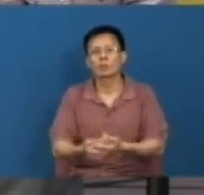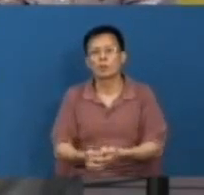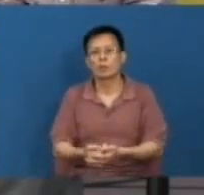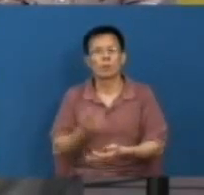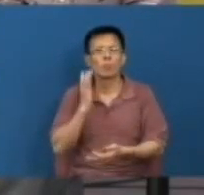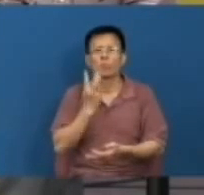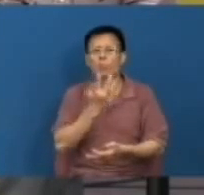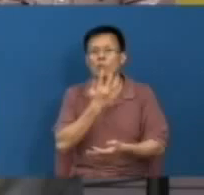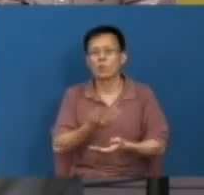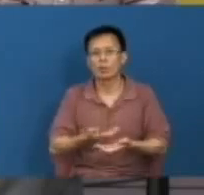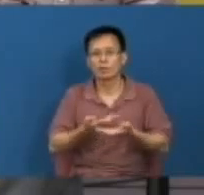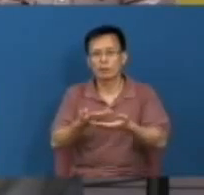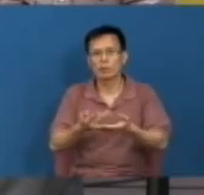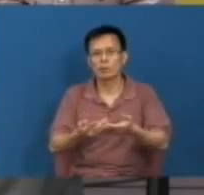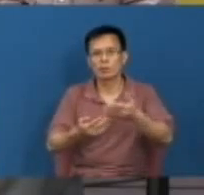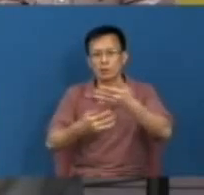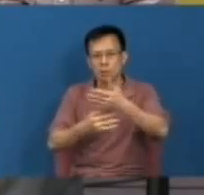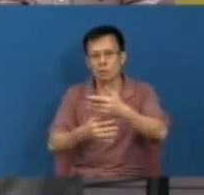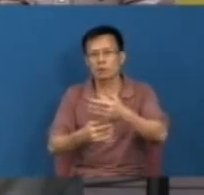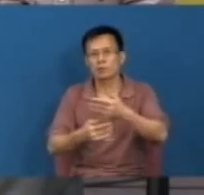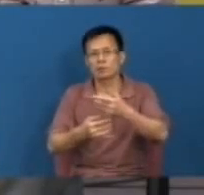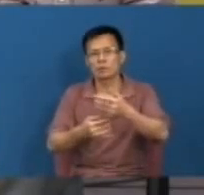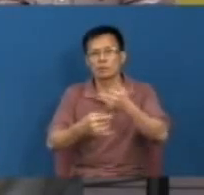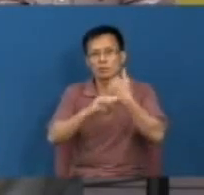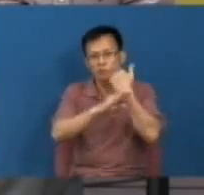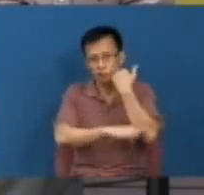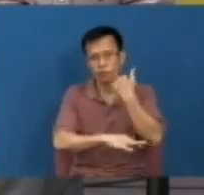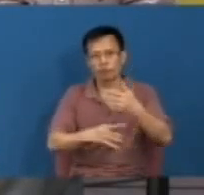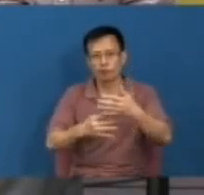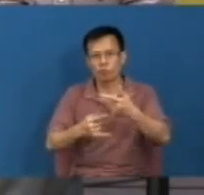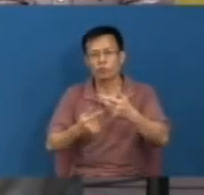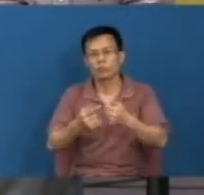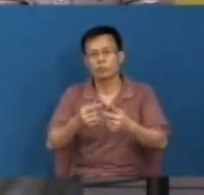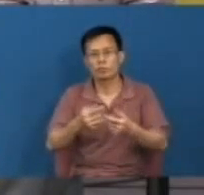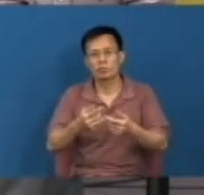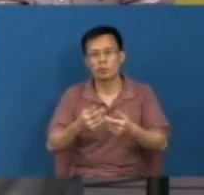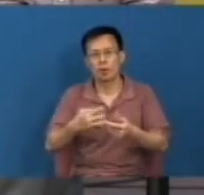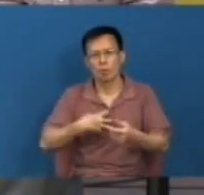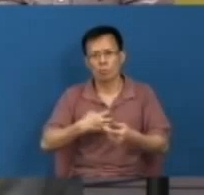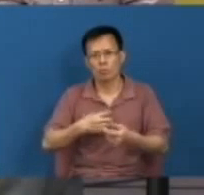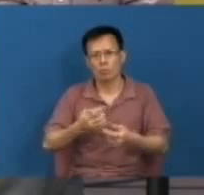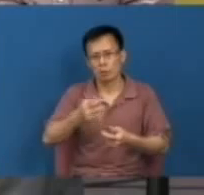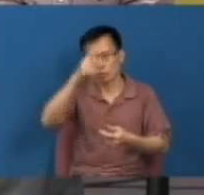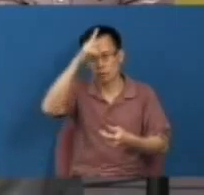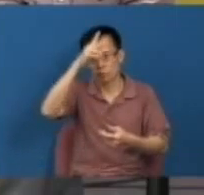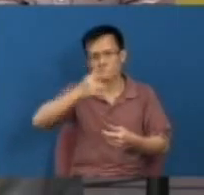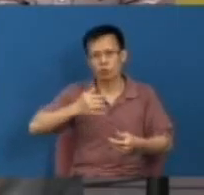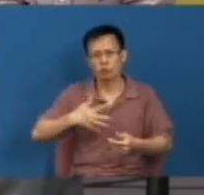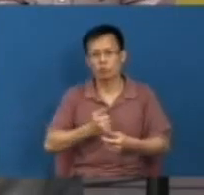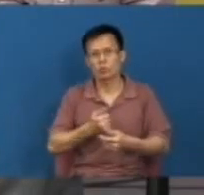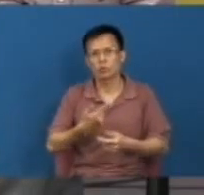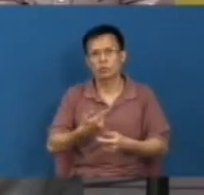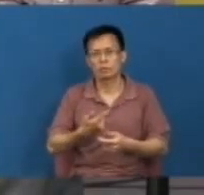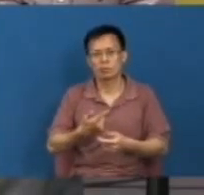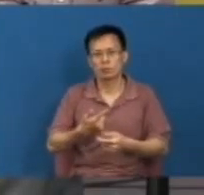邊一章邊一節邊條法例係唔可以將個測量報告、評估報告嚟俾我咯。咁我覺得作為一個政府官員啊嚇，咁佢咁